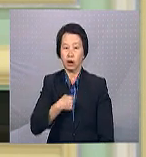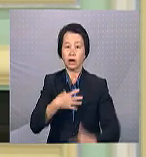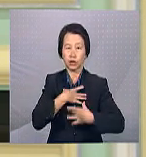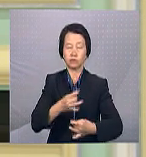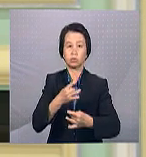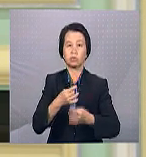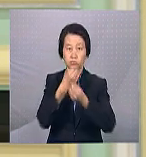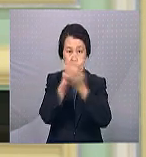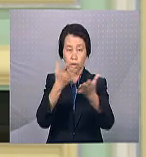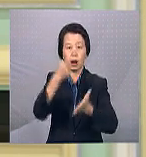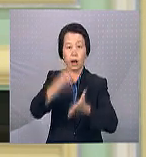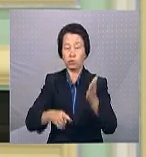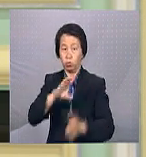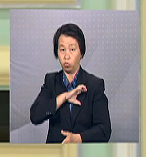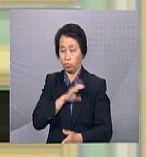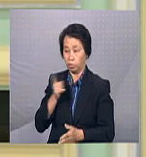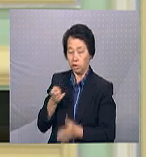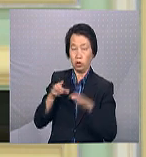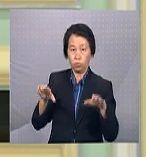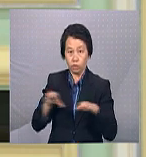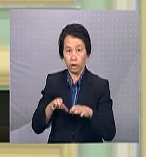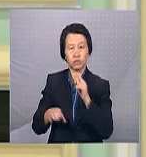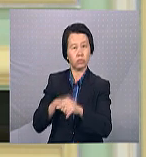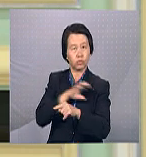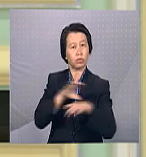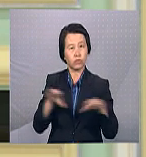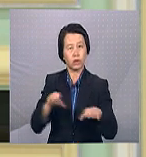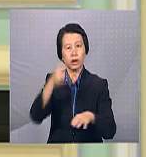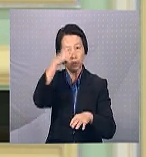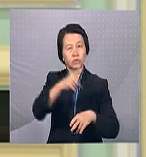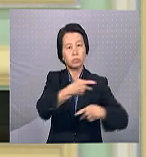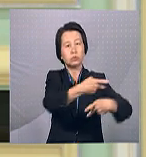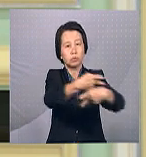apa yang dilakukan oleh pihak polis tidak lain dan tidak bukan untuk